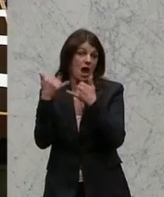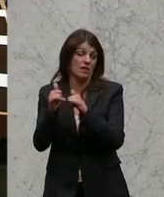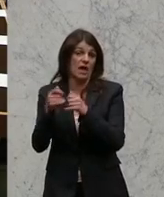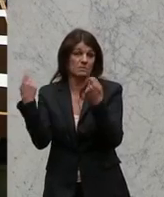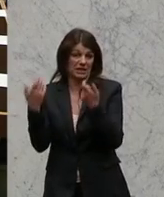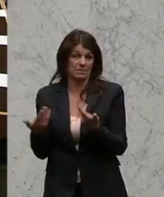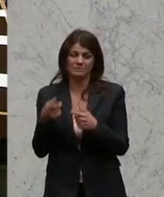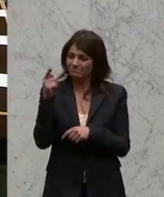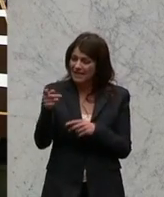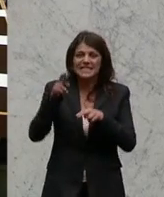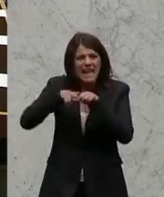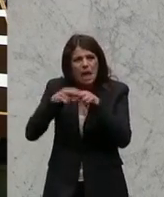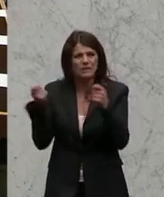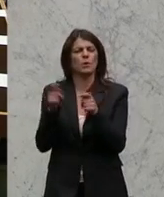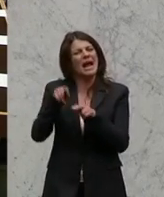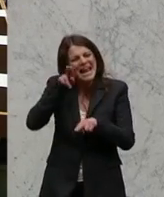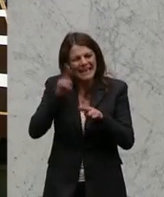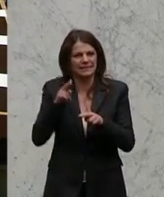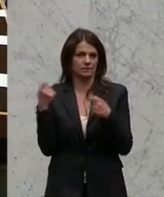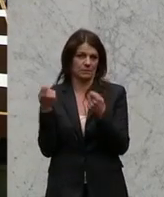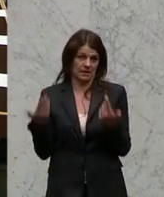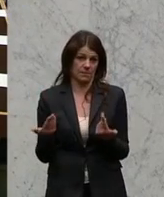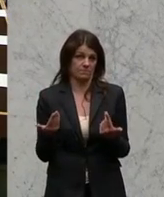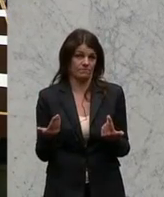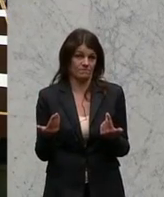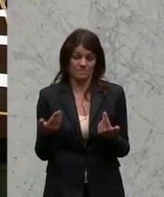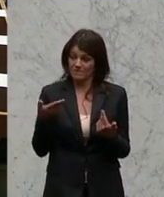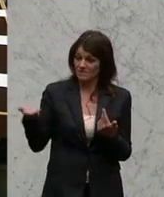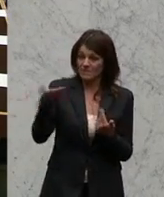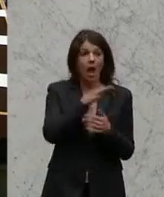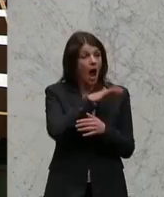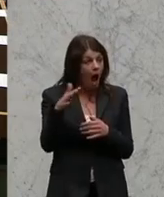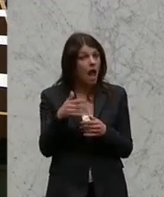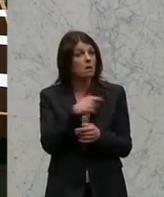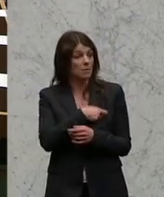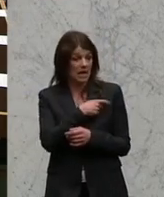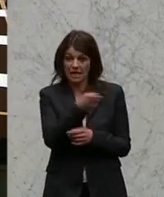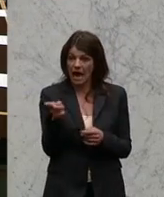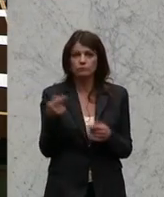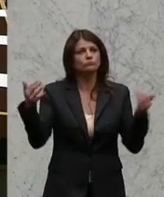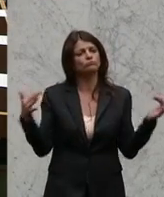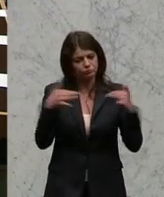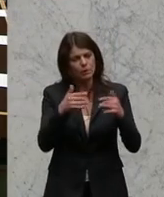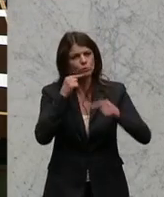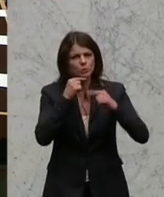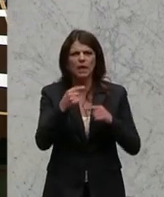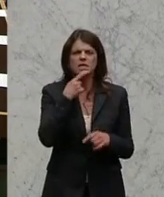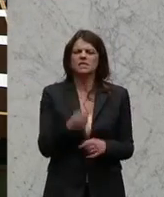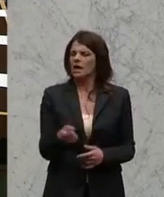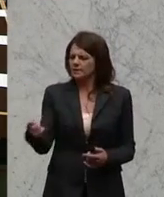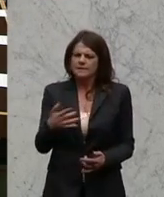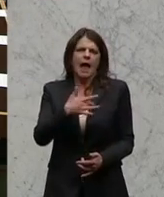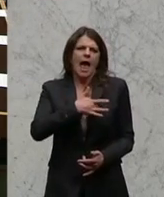sind Klein- und Kleinstbetriebe. Alle hier vertretenen Parteien sagen bei jeder Besprechung, das ist das